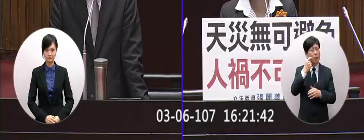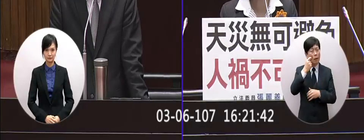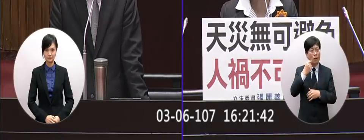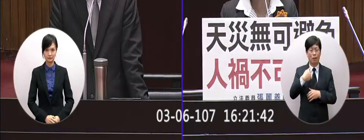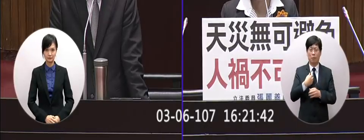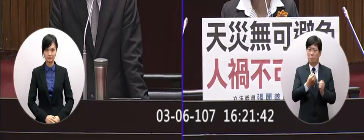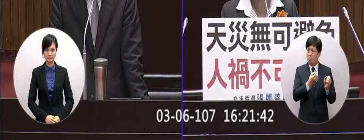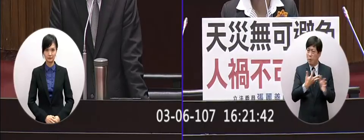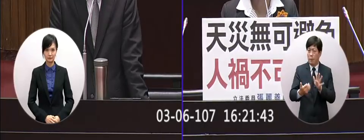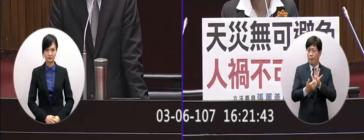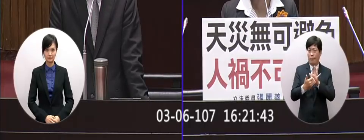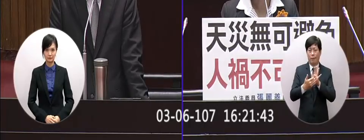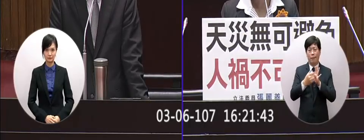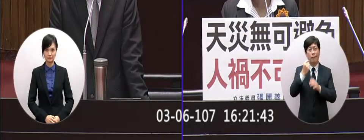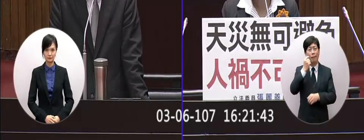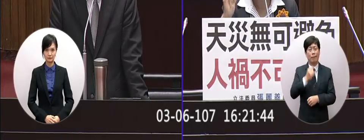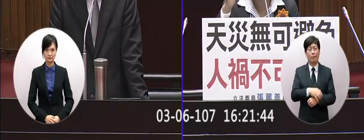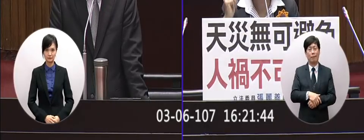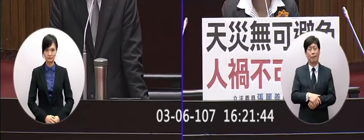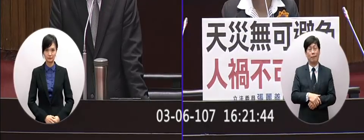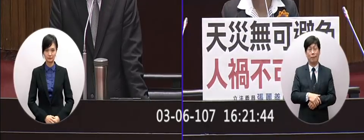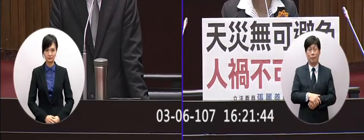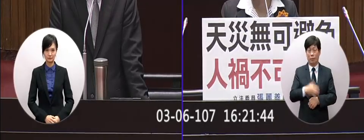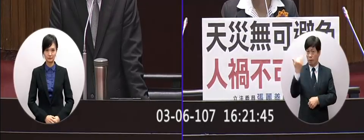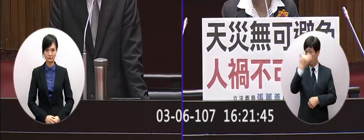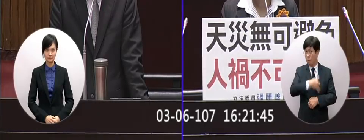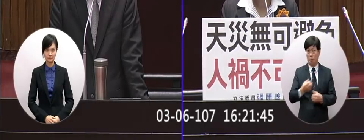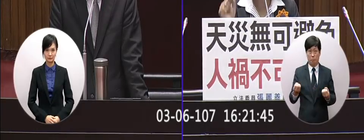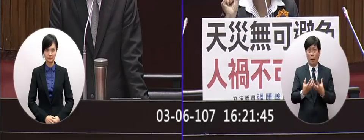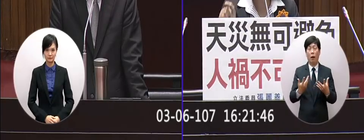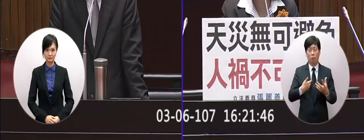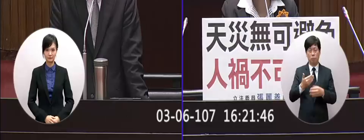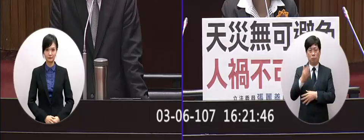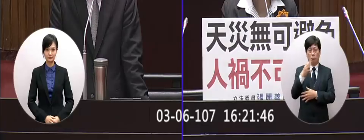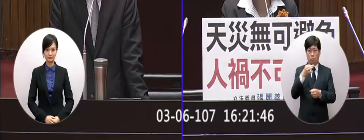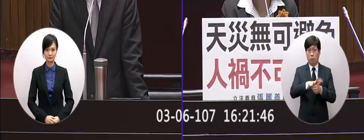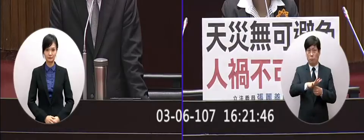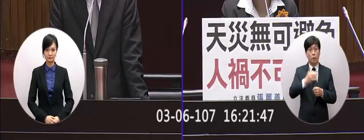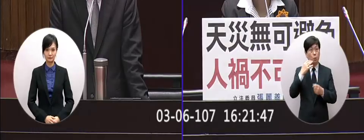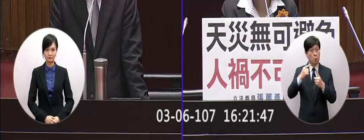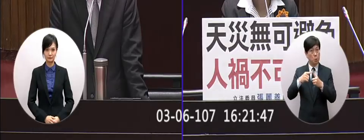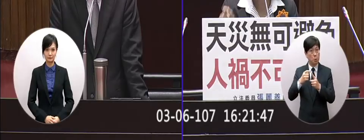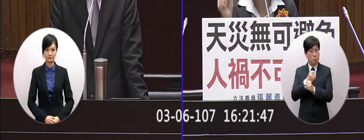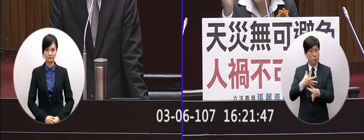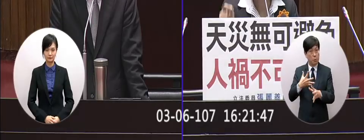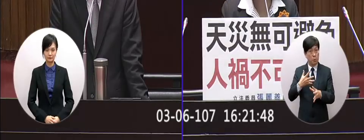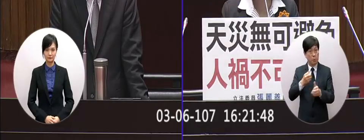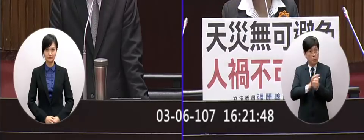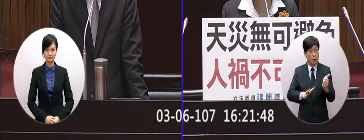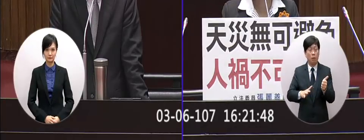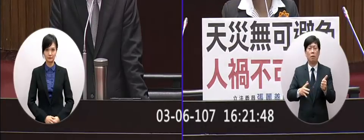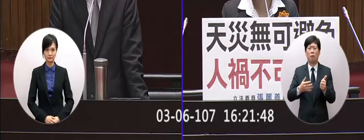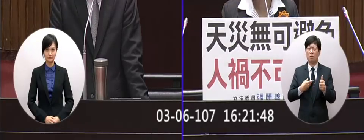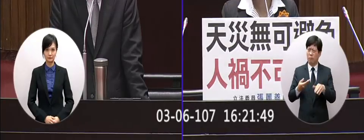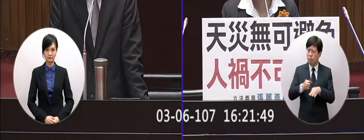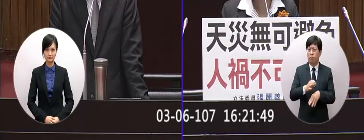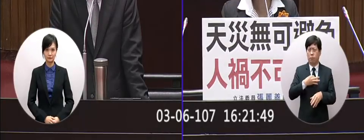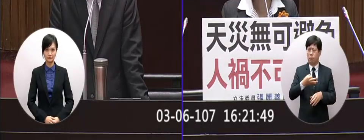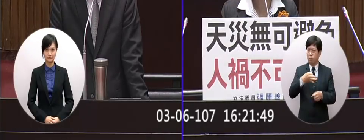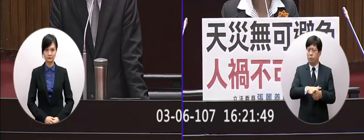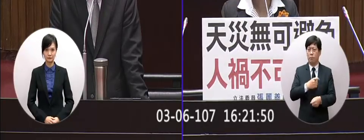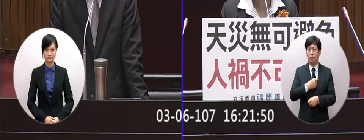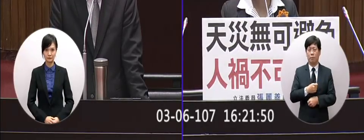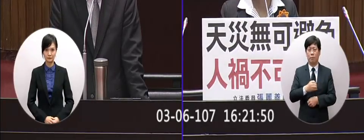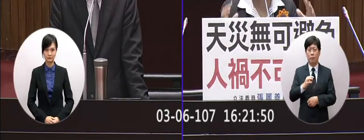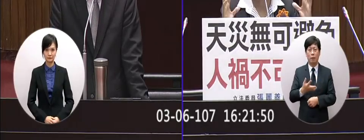咱无法度预防的，所以天灾有补助，那人为的呢，更加应该补助，为